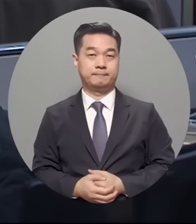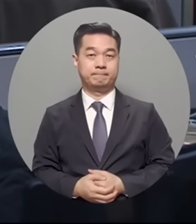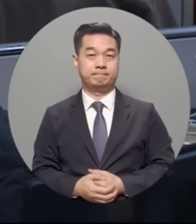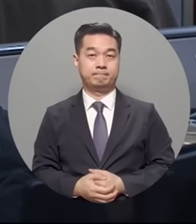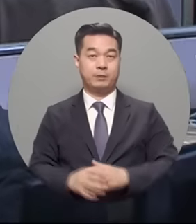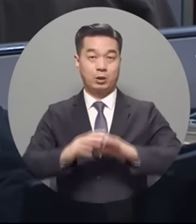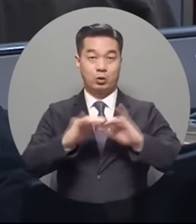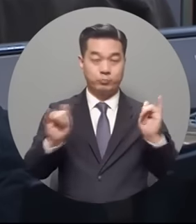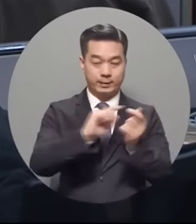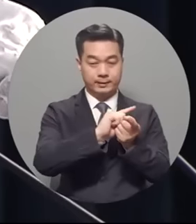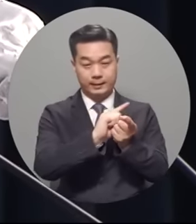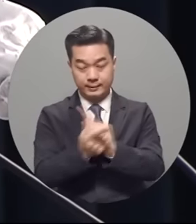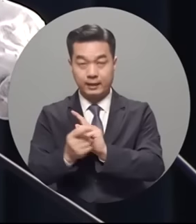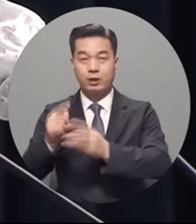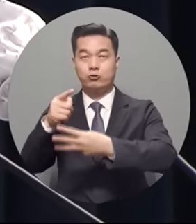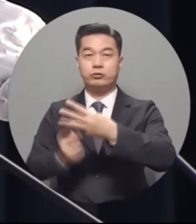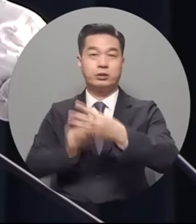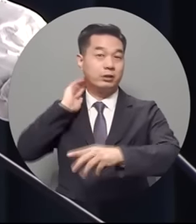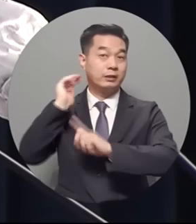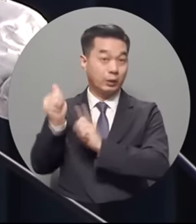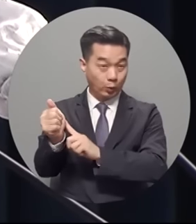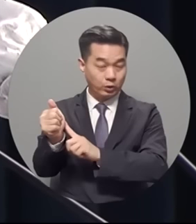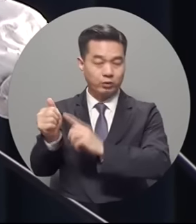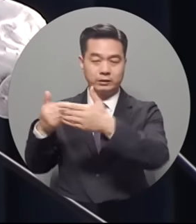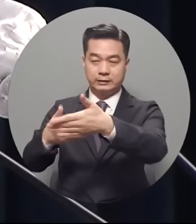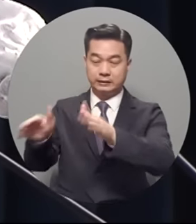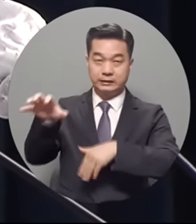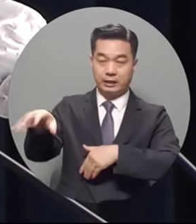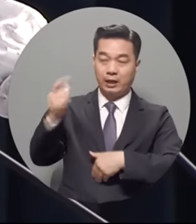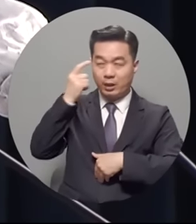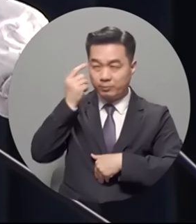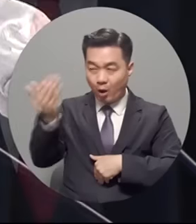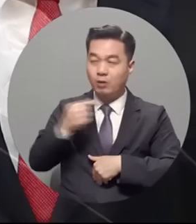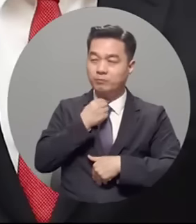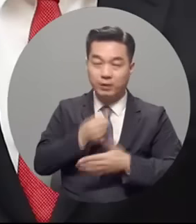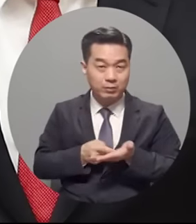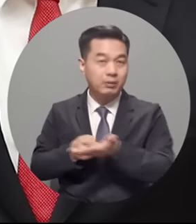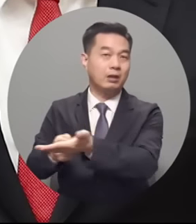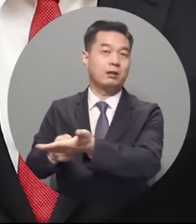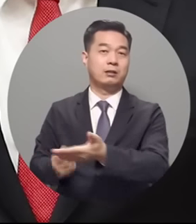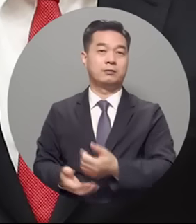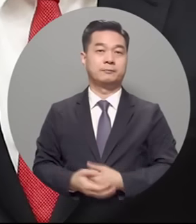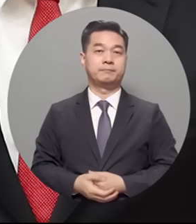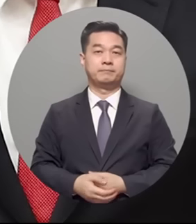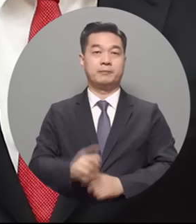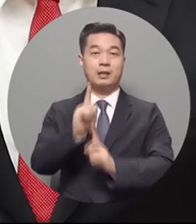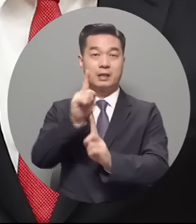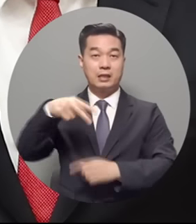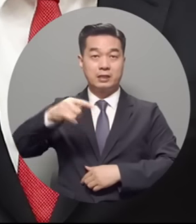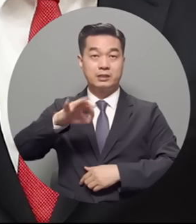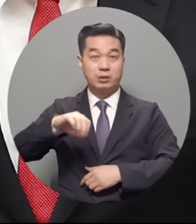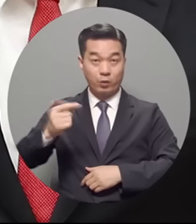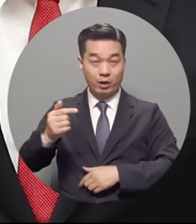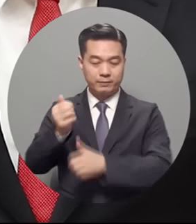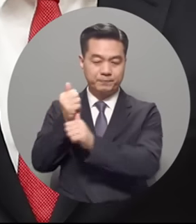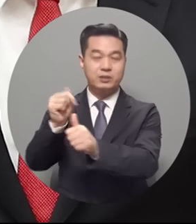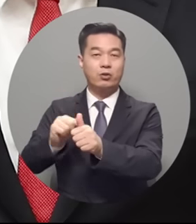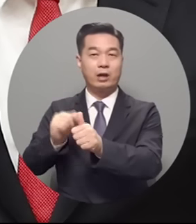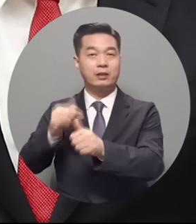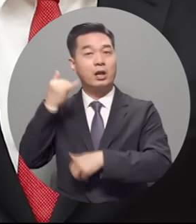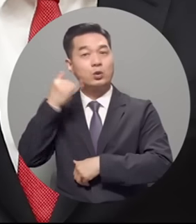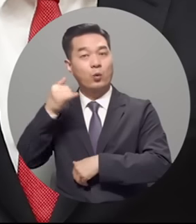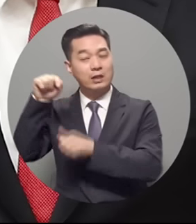대신해 윤석열 대통령과 대통령실에 묻겠다며 질문을 던졌습니다. 이시원 비서관에게 통화 지시를 한 사람이